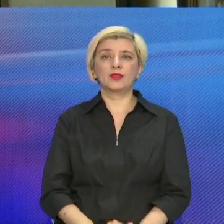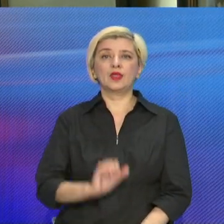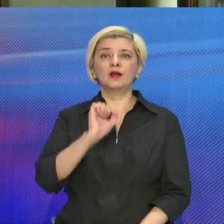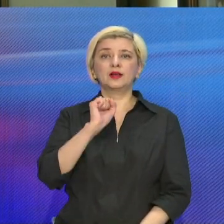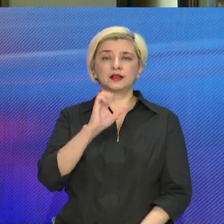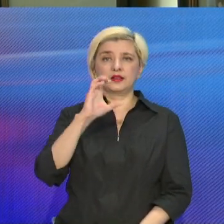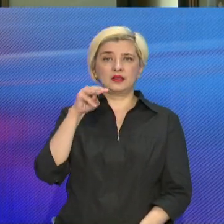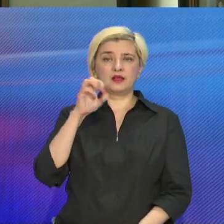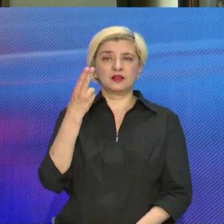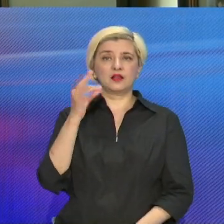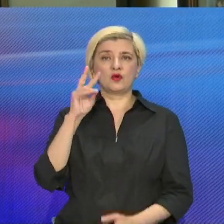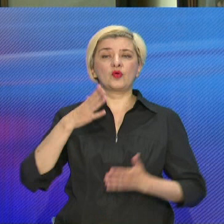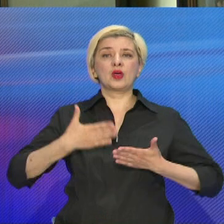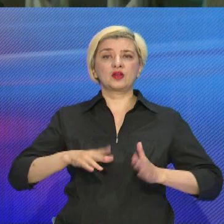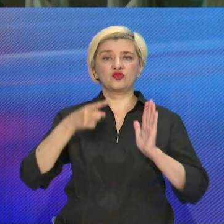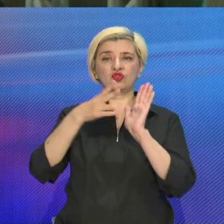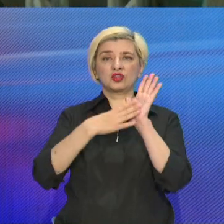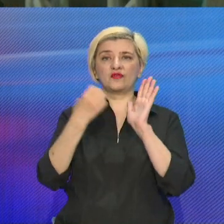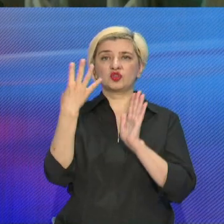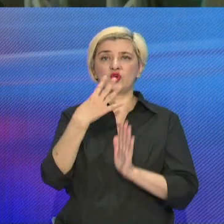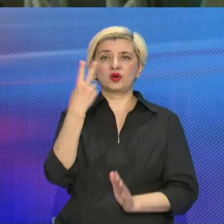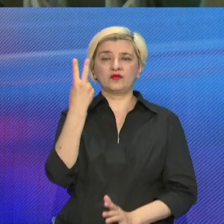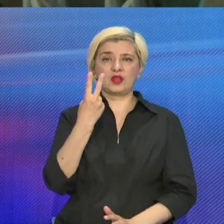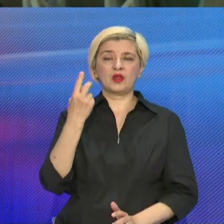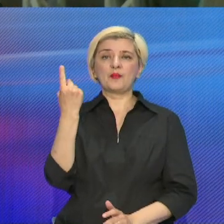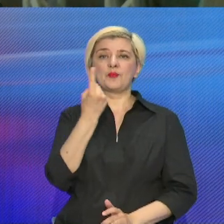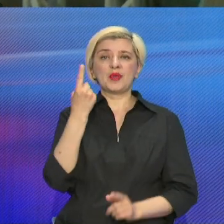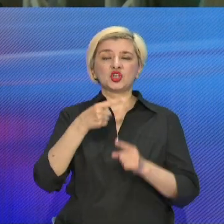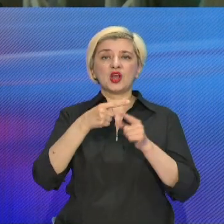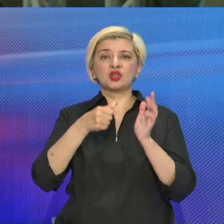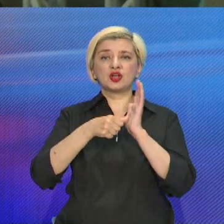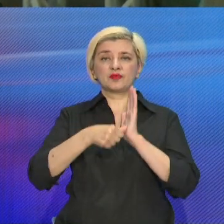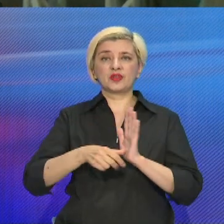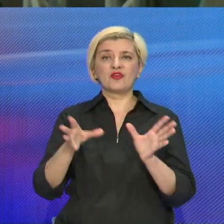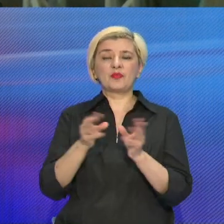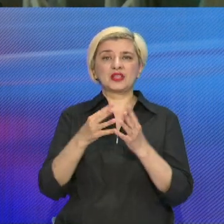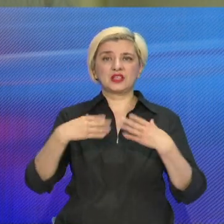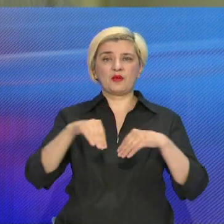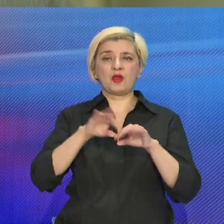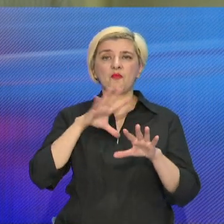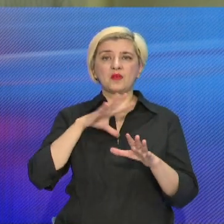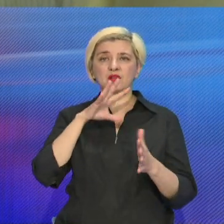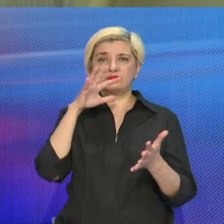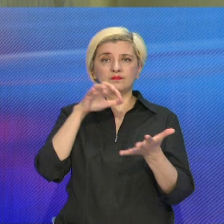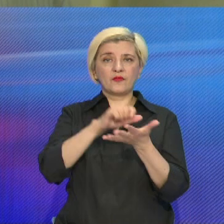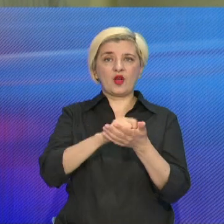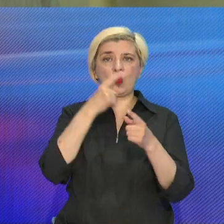Александр Стаценко народился у 1942-м и первые полгода разом с семьей провел у оккупации. Еще долгий час он чул